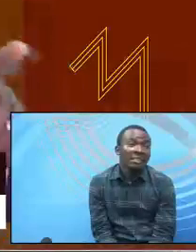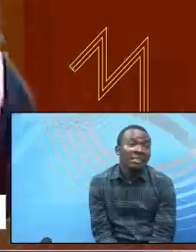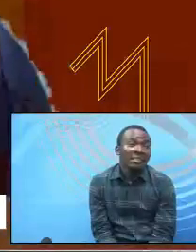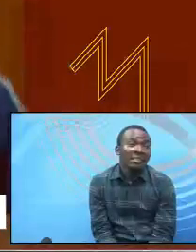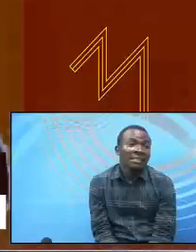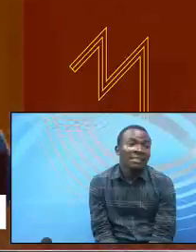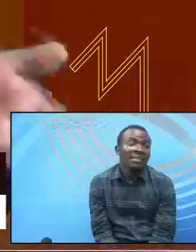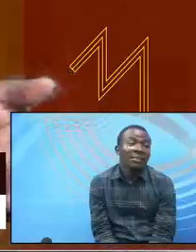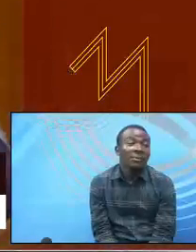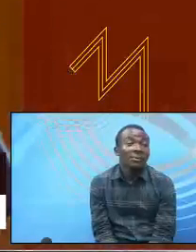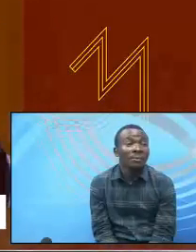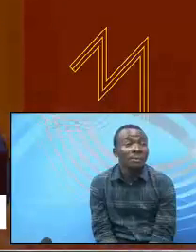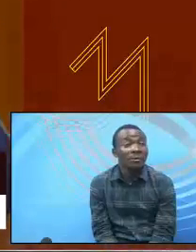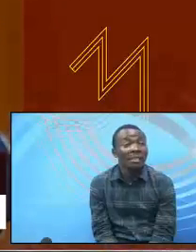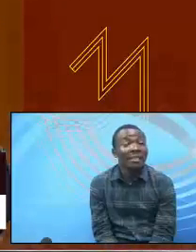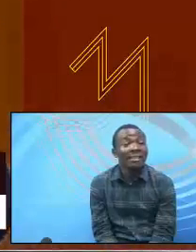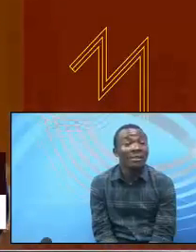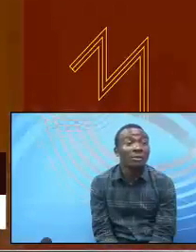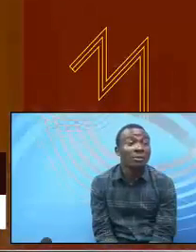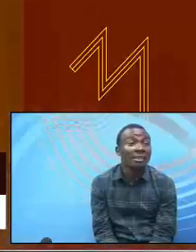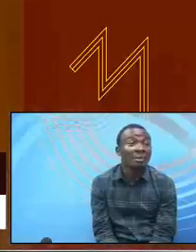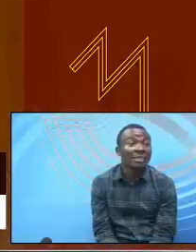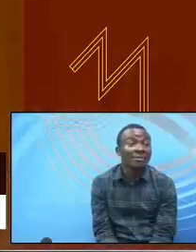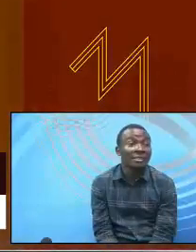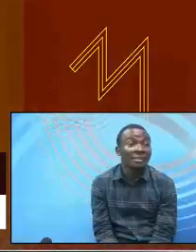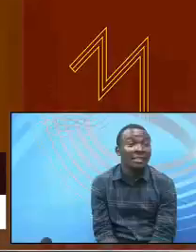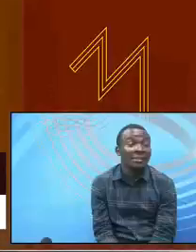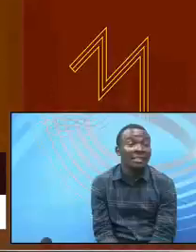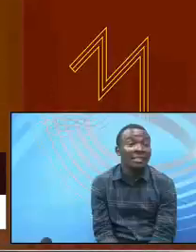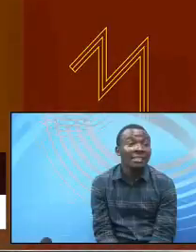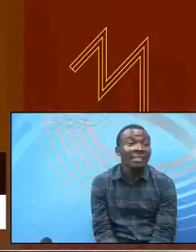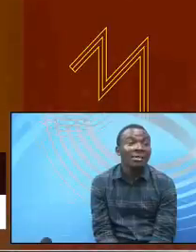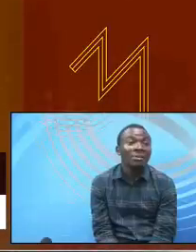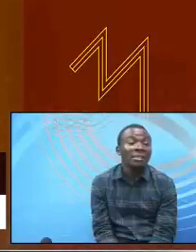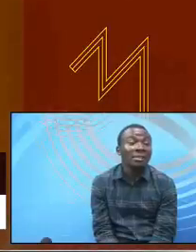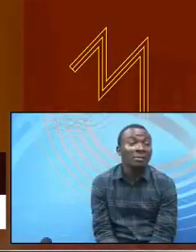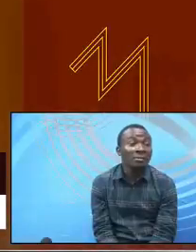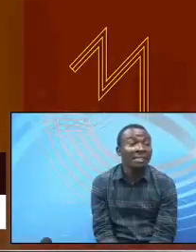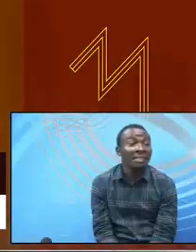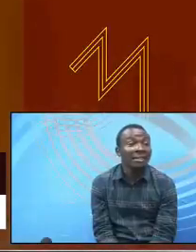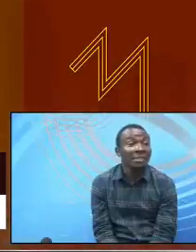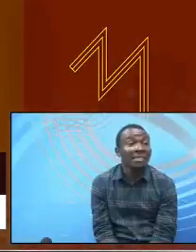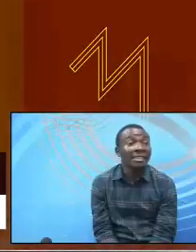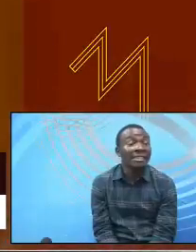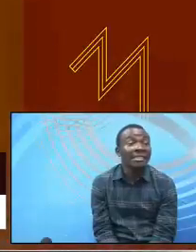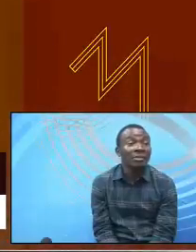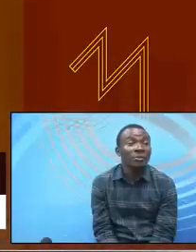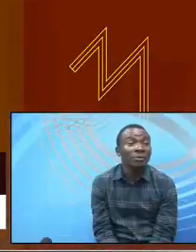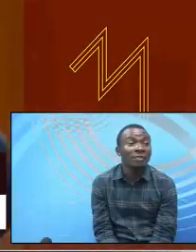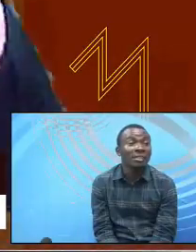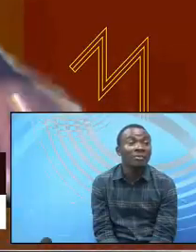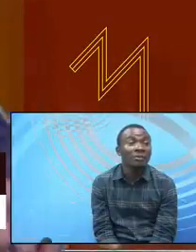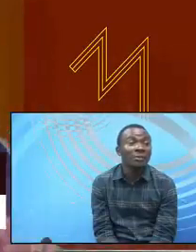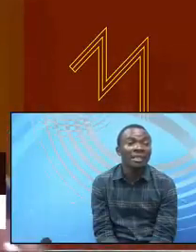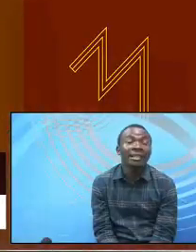nk'uko twatangiye turi gukorana n'amateleviziyo atandukanye ubwo ni bigaragaza ko leta iragerageza